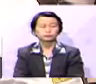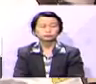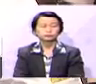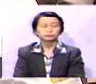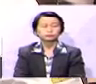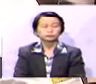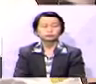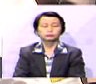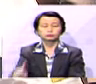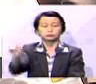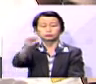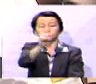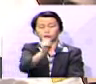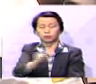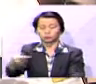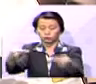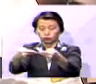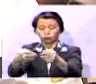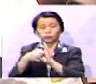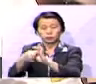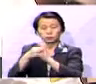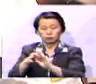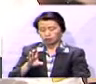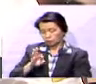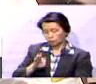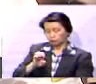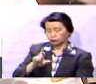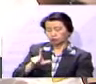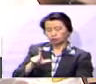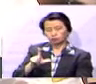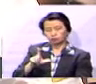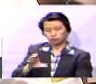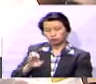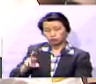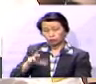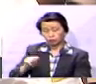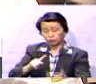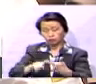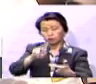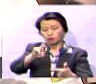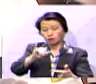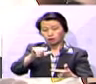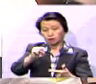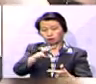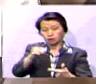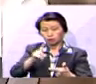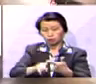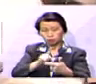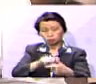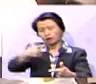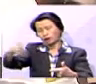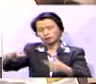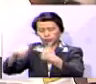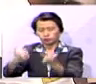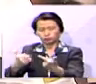mana-mana hubungan kerjasama antara Felcra, RISDA dan agensi lain. Bukan saja untuk fokus kepada ternakan tapi juga